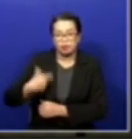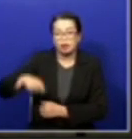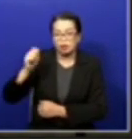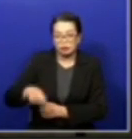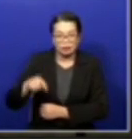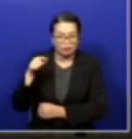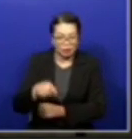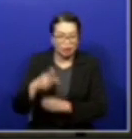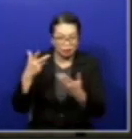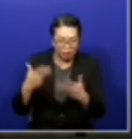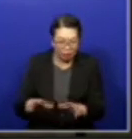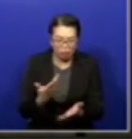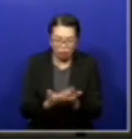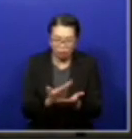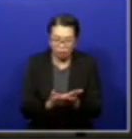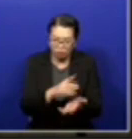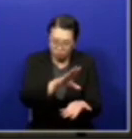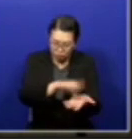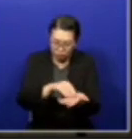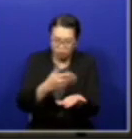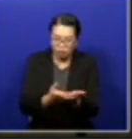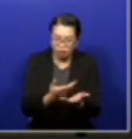เรียกเงินค่าเสียหายได้กี่คดี